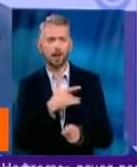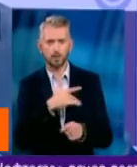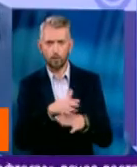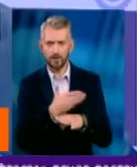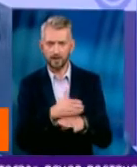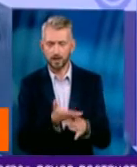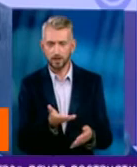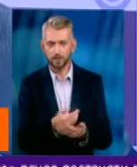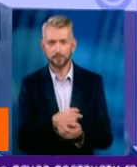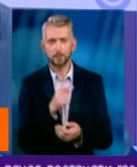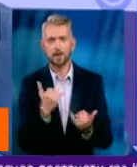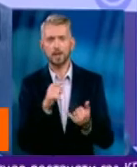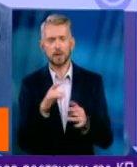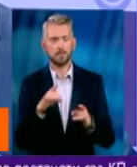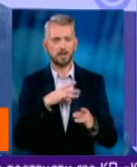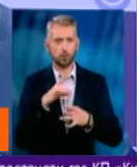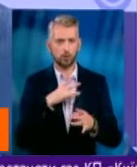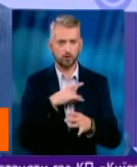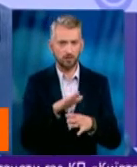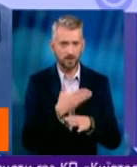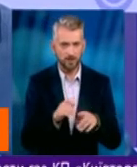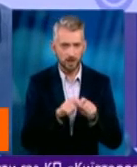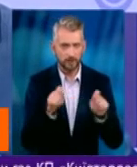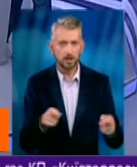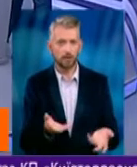там неврологічне відділення відкриваємо.